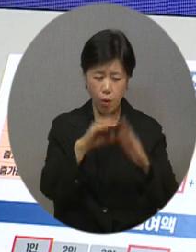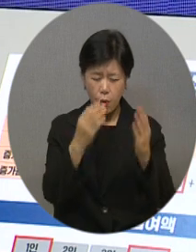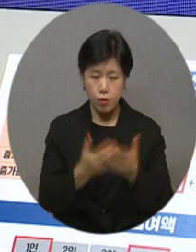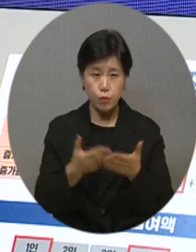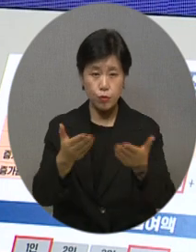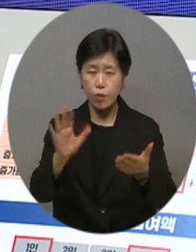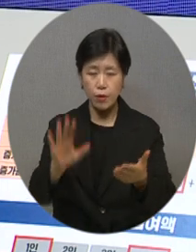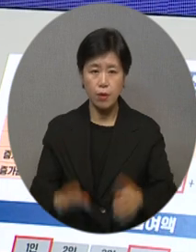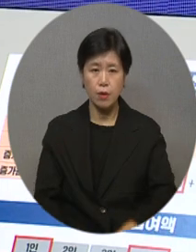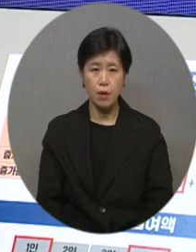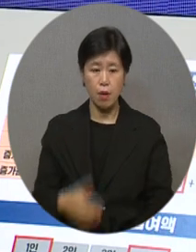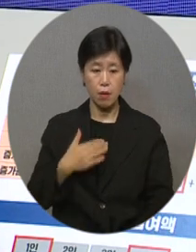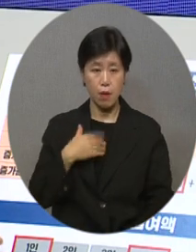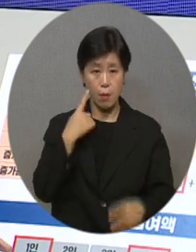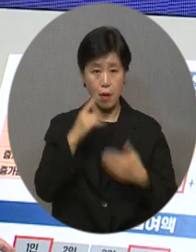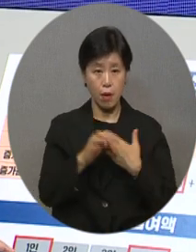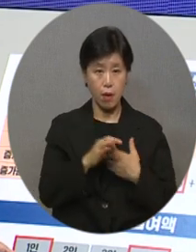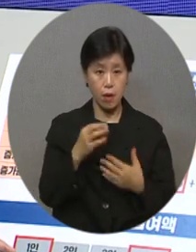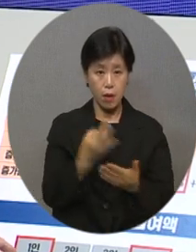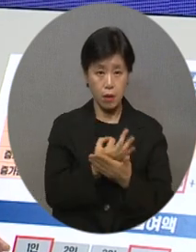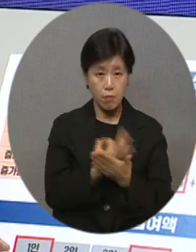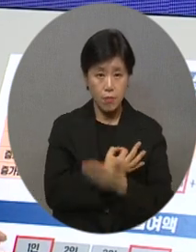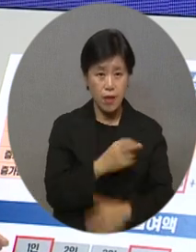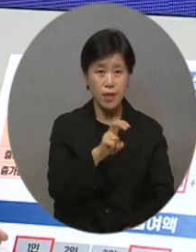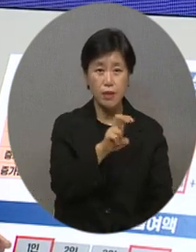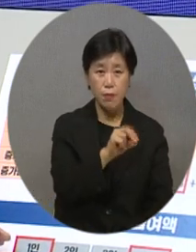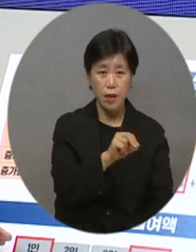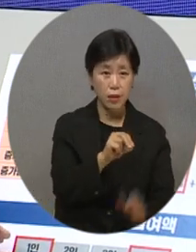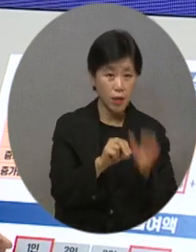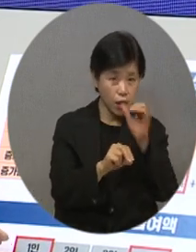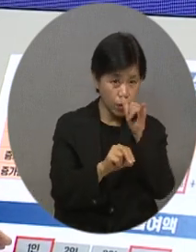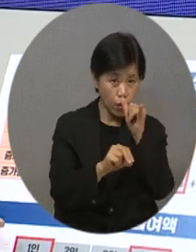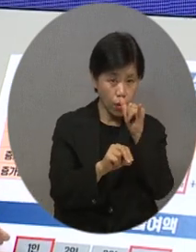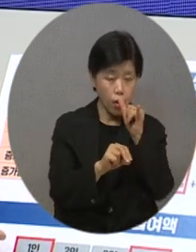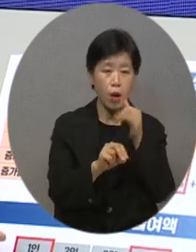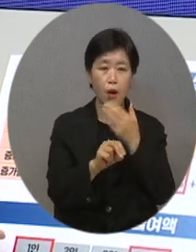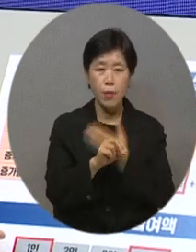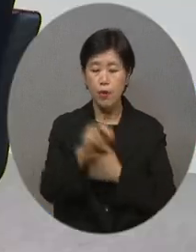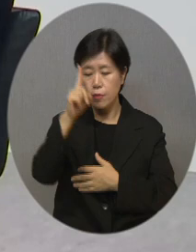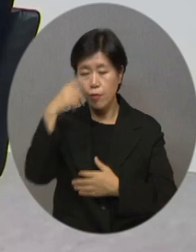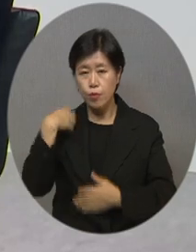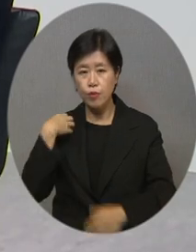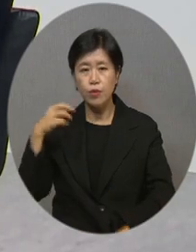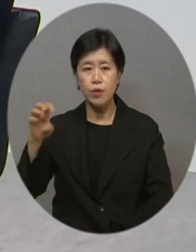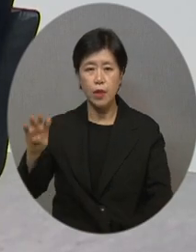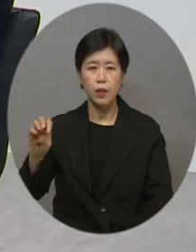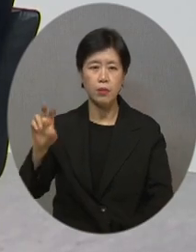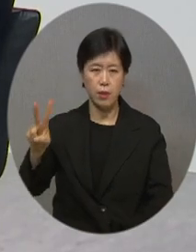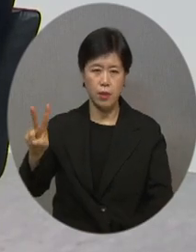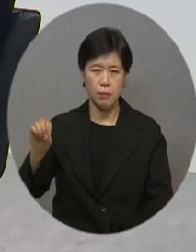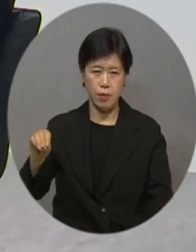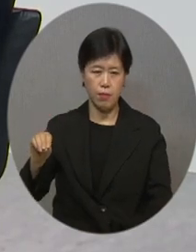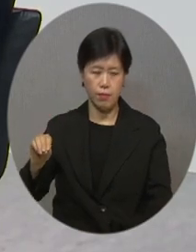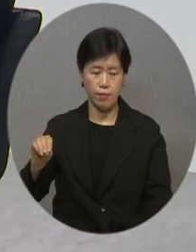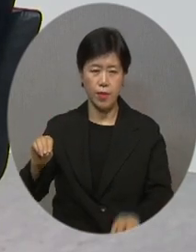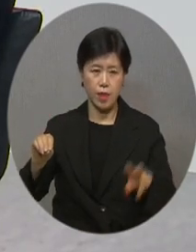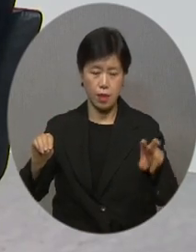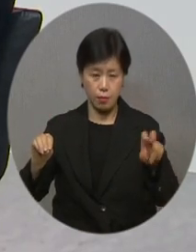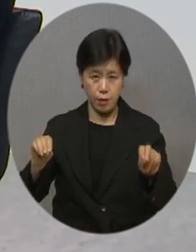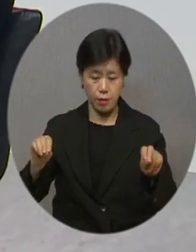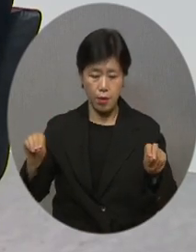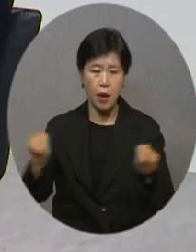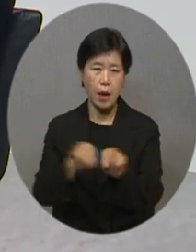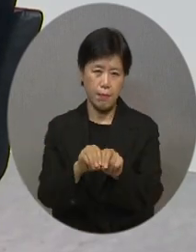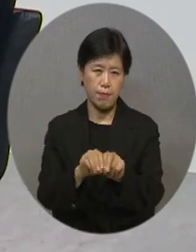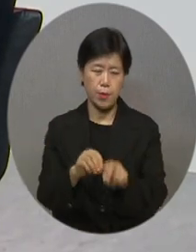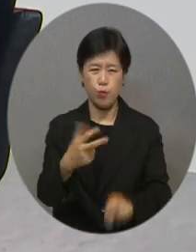들면 20만 원 번다고 하면 42만 원을 주는 그 보충급여 성격을 가지고 있는 겁니다. 지금 한 해에 지금 21만 원이 늘어나게 돼